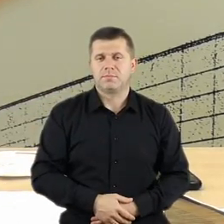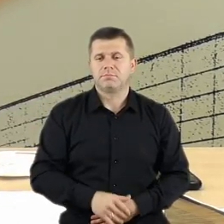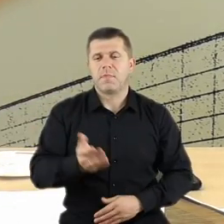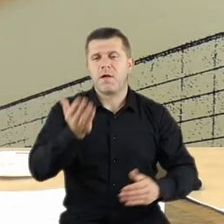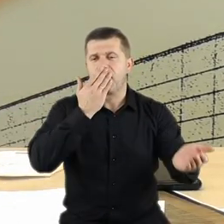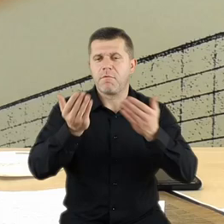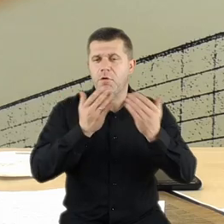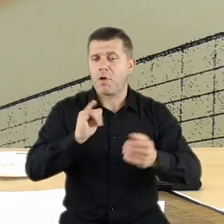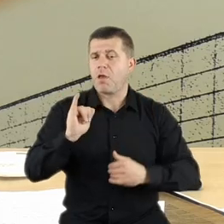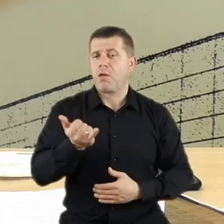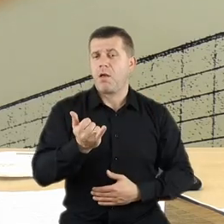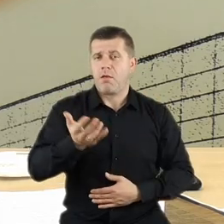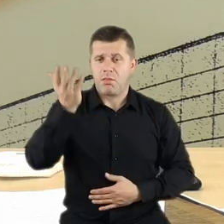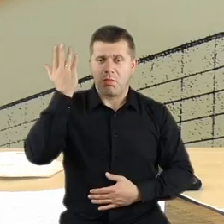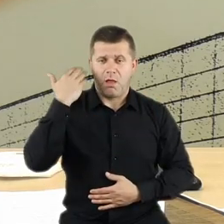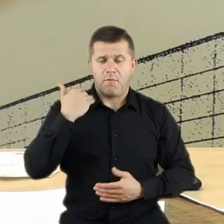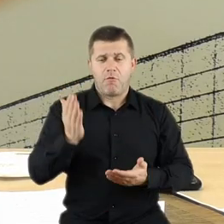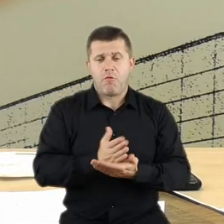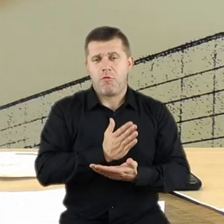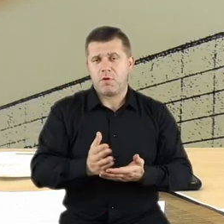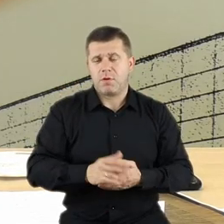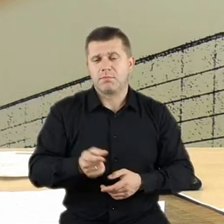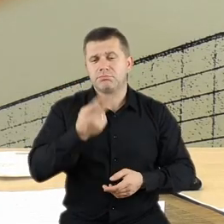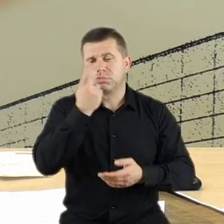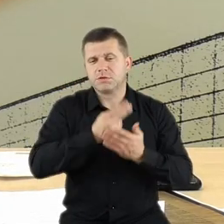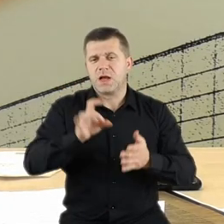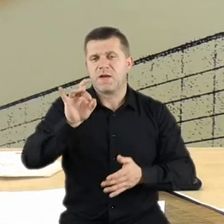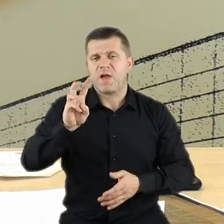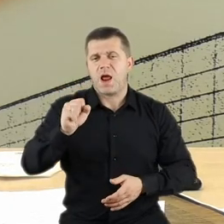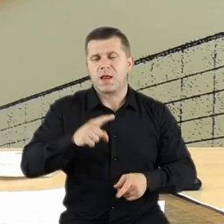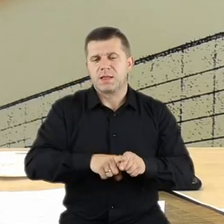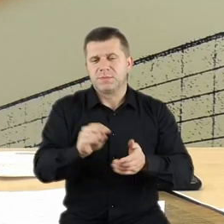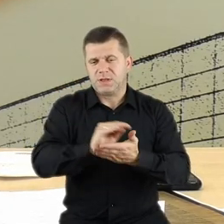ładowni kuchnia przeczytam gwarą tak jak napisałam